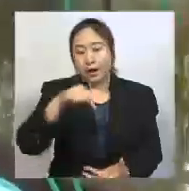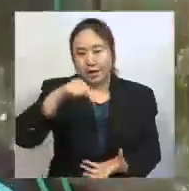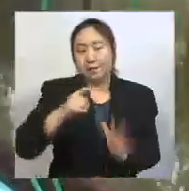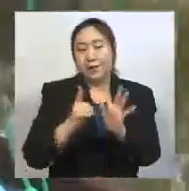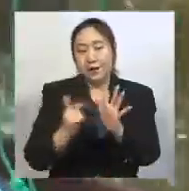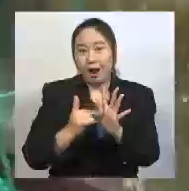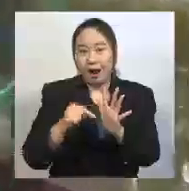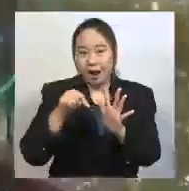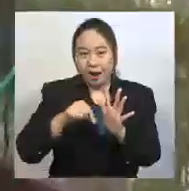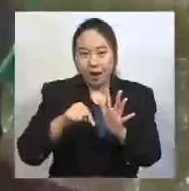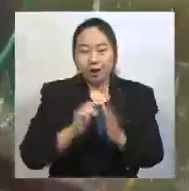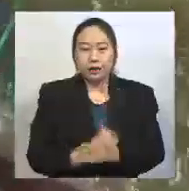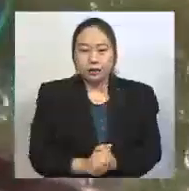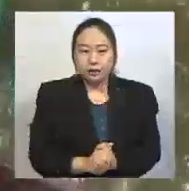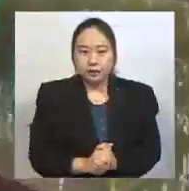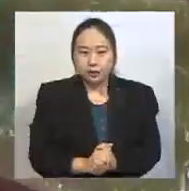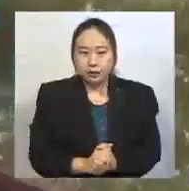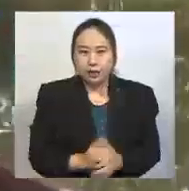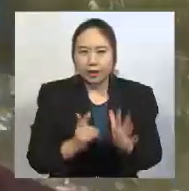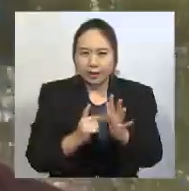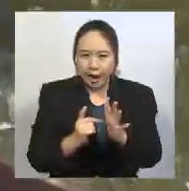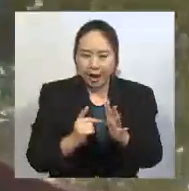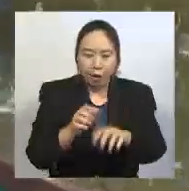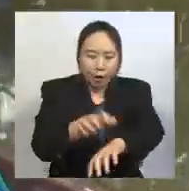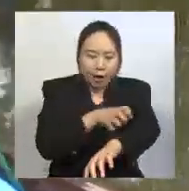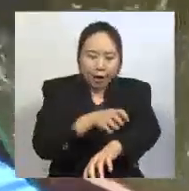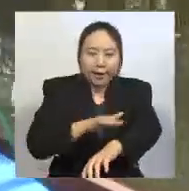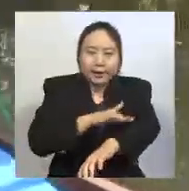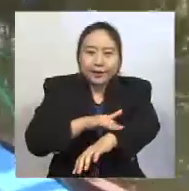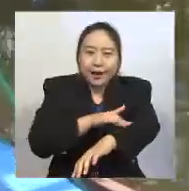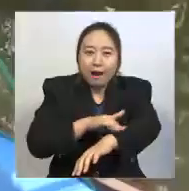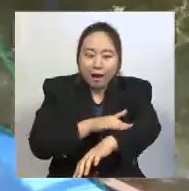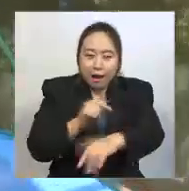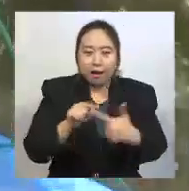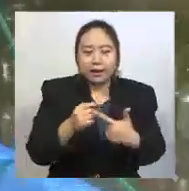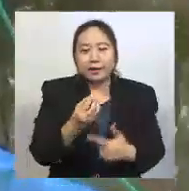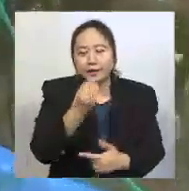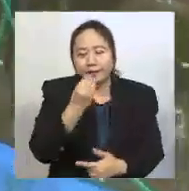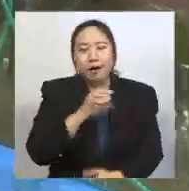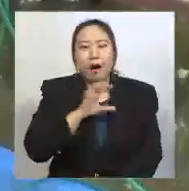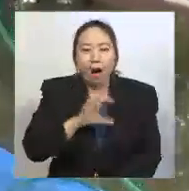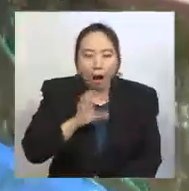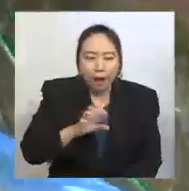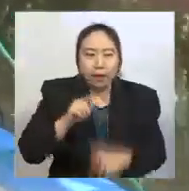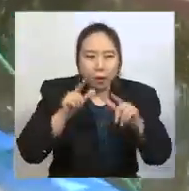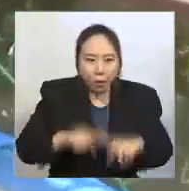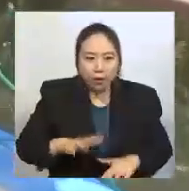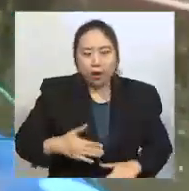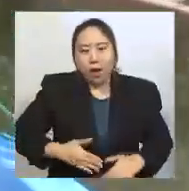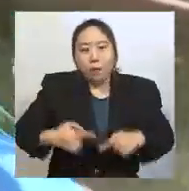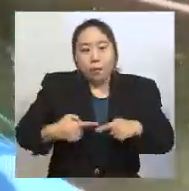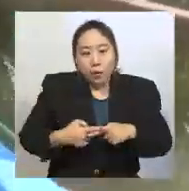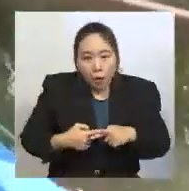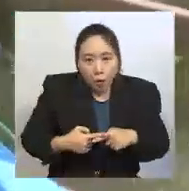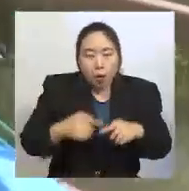านี่ยาคาราม่ายท่าพื้นนะครับยาแก้ไอแล้วก็ยาแก้ปวดท้องนะครับเป็นกระเพาะครับแล้